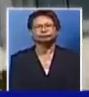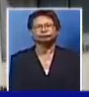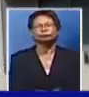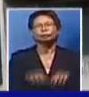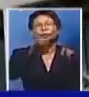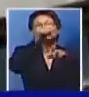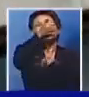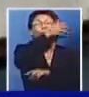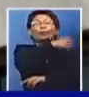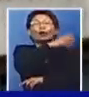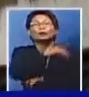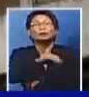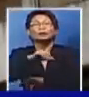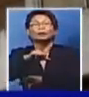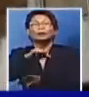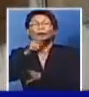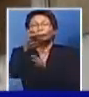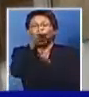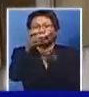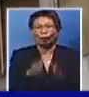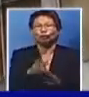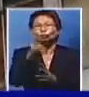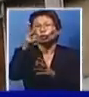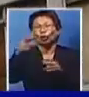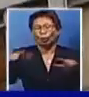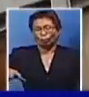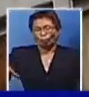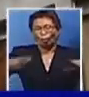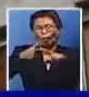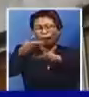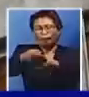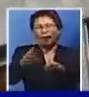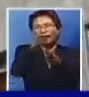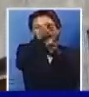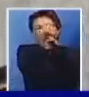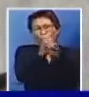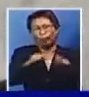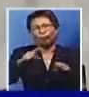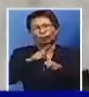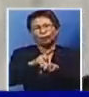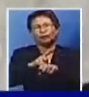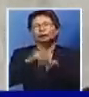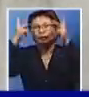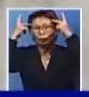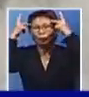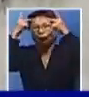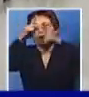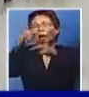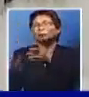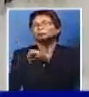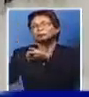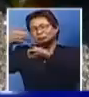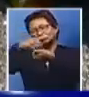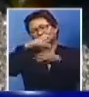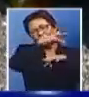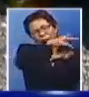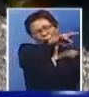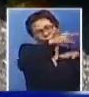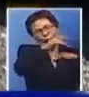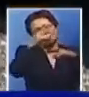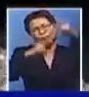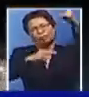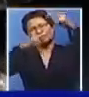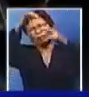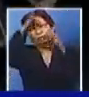Seramai 10 pegawai dan anggota bersama 2 jentera dari Balai Bomba dan Penyelamat Jalan Bukit Ubi, Kuantan terbabit dalam operasi mengosongkan bangunan